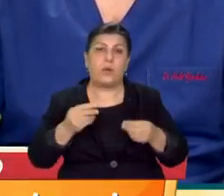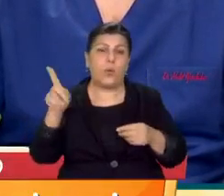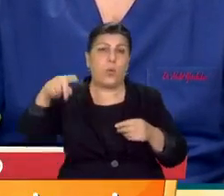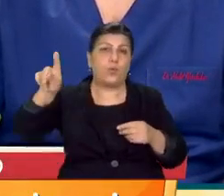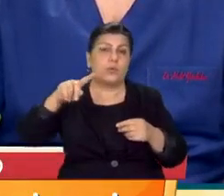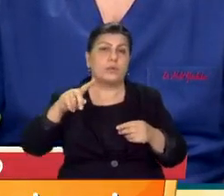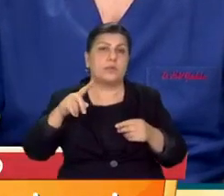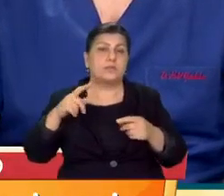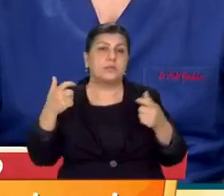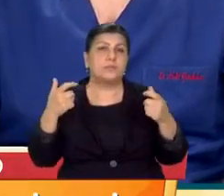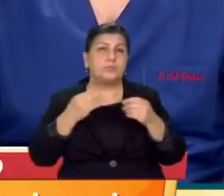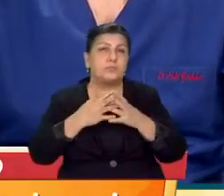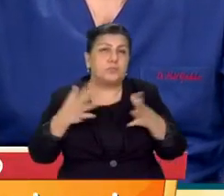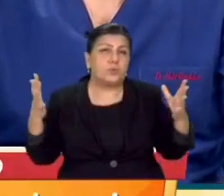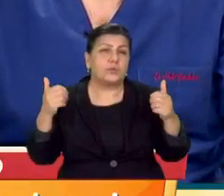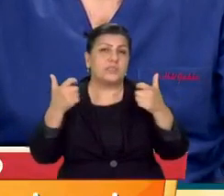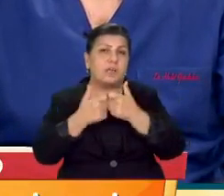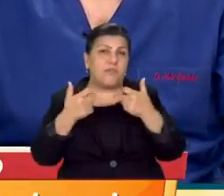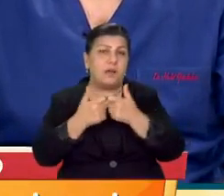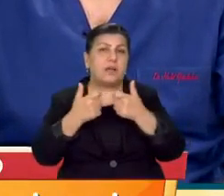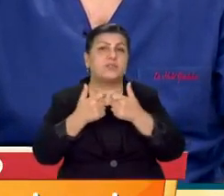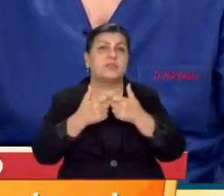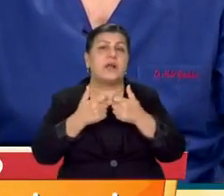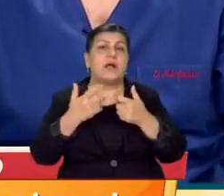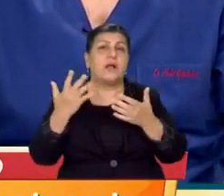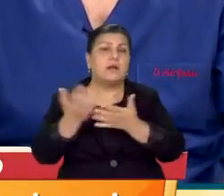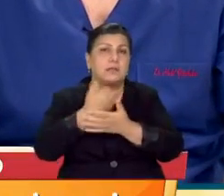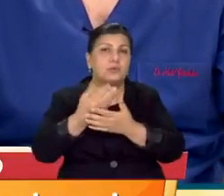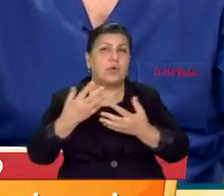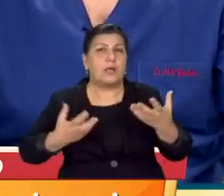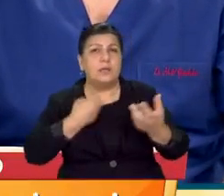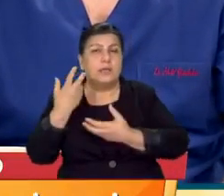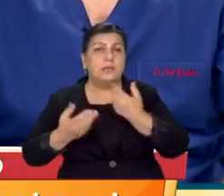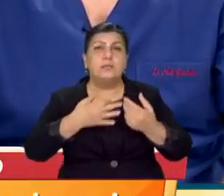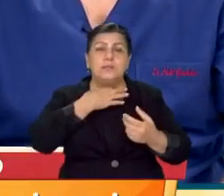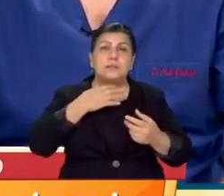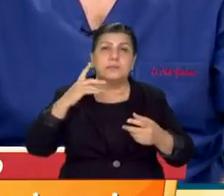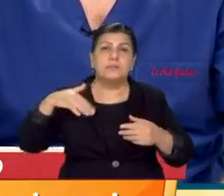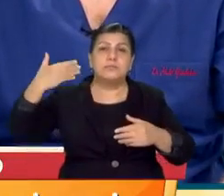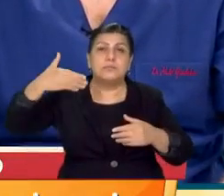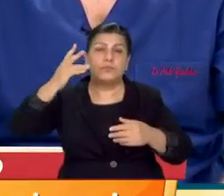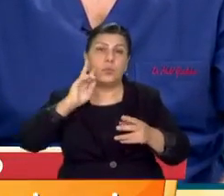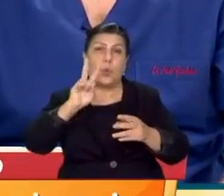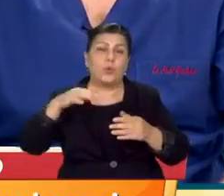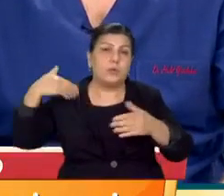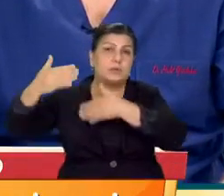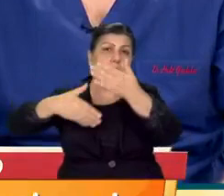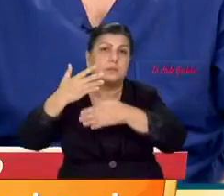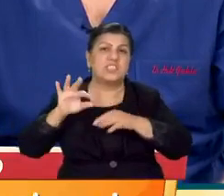Onlar büyük savaşlar atlattılar kıtlıklar gördüler çok sıkıntılar çektiler O yüzden genellikle